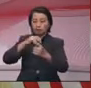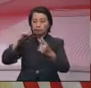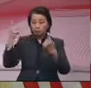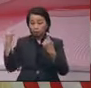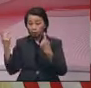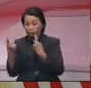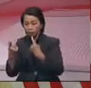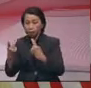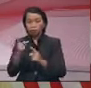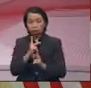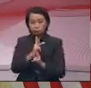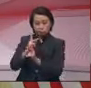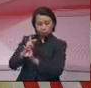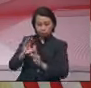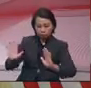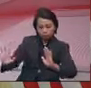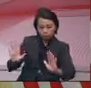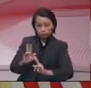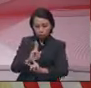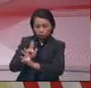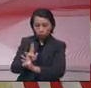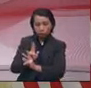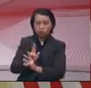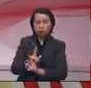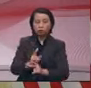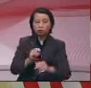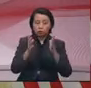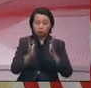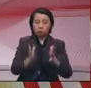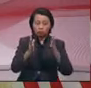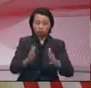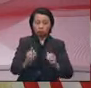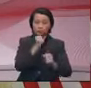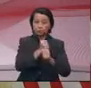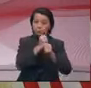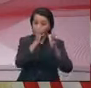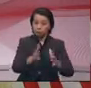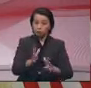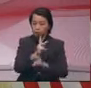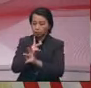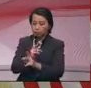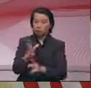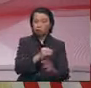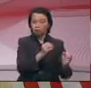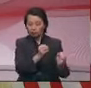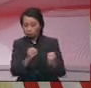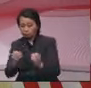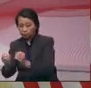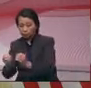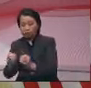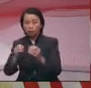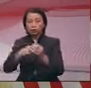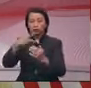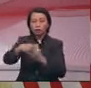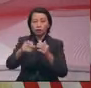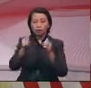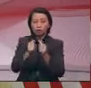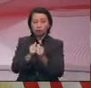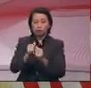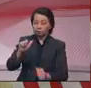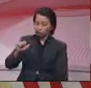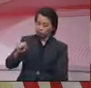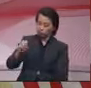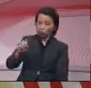yang terkawal oleh operator premis dan penganjuran acara dengan SOP